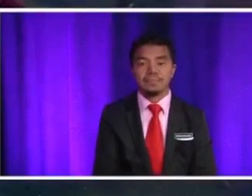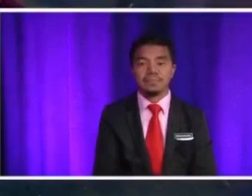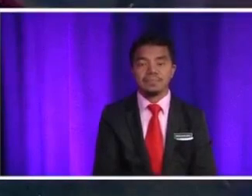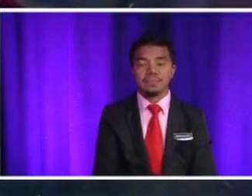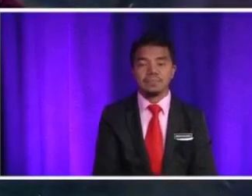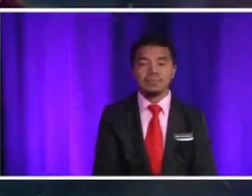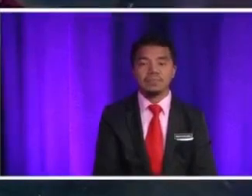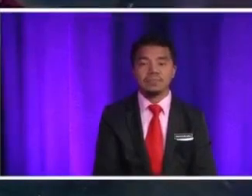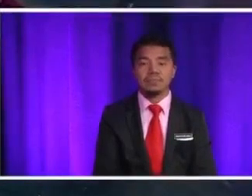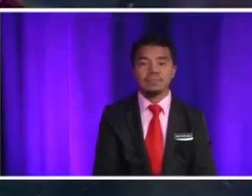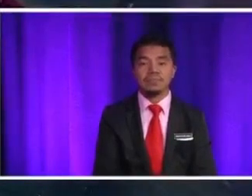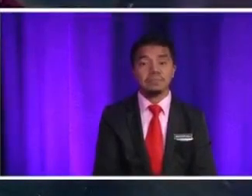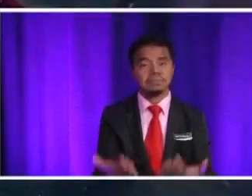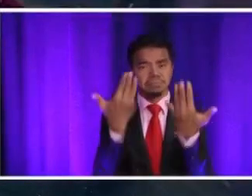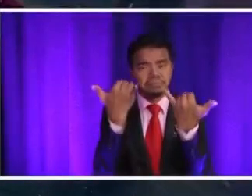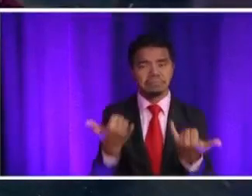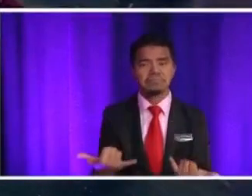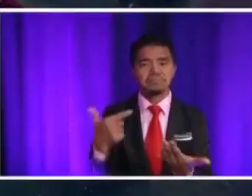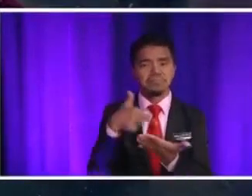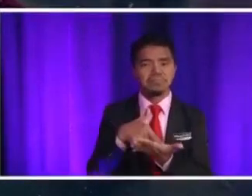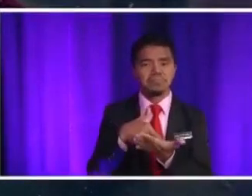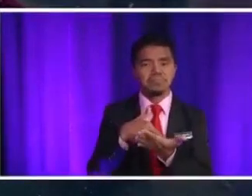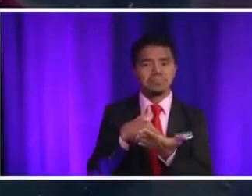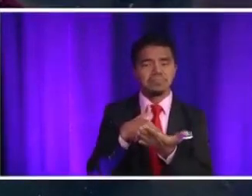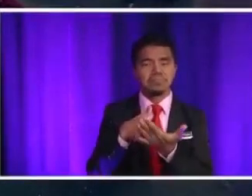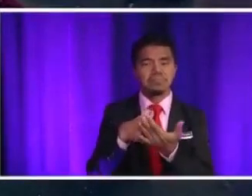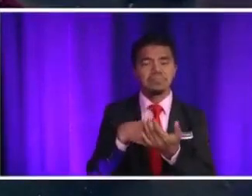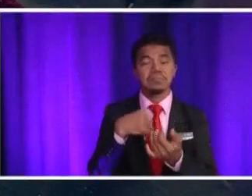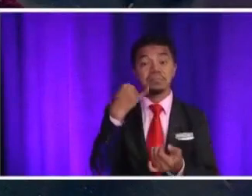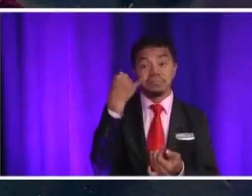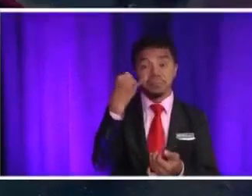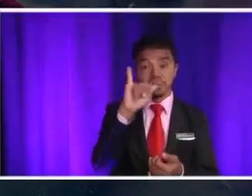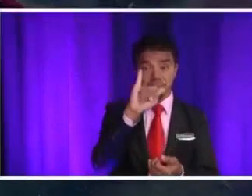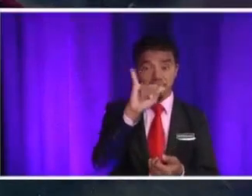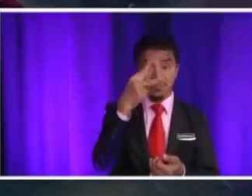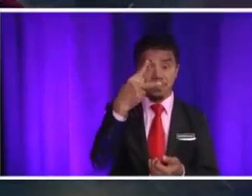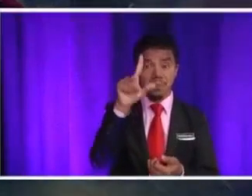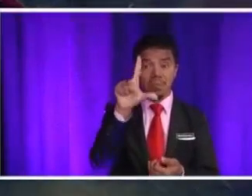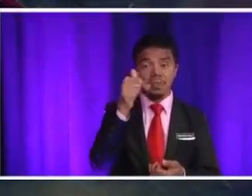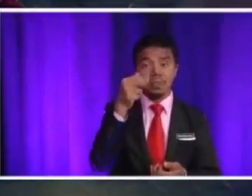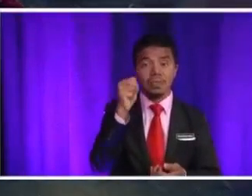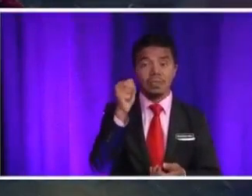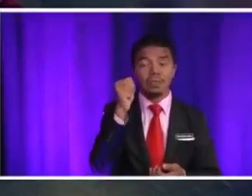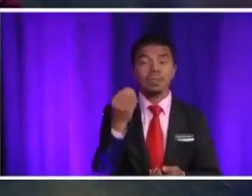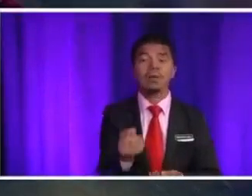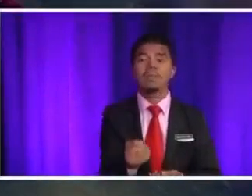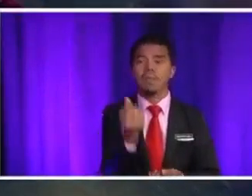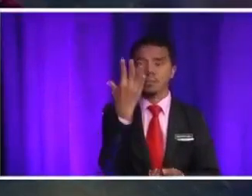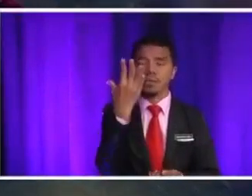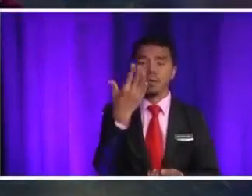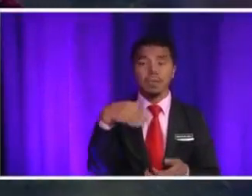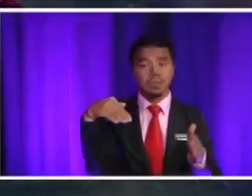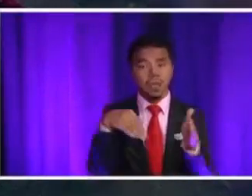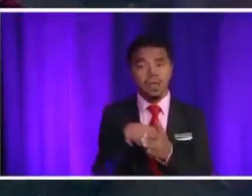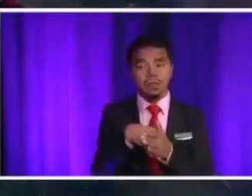tengok sekarang iklan-iklan banyak dilakukan dalam media sosial. Betul. dalam Facebook, Instagram, sekarang apa, TikTok. Betul. Ha,